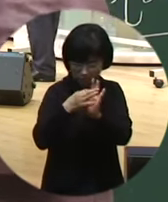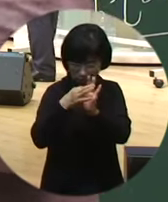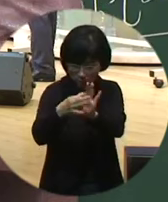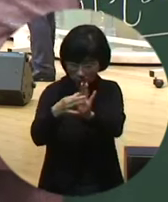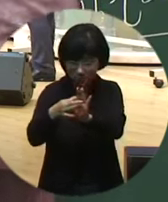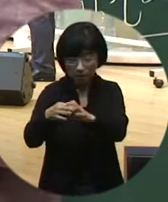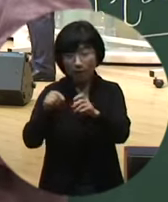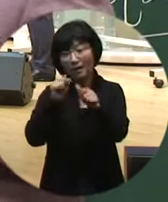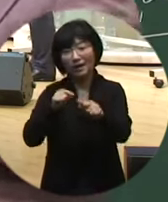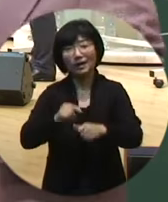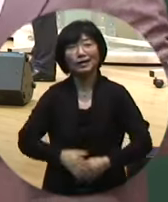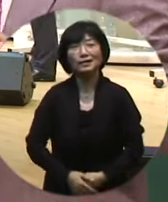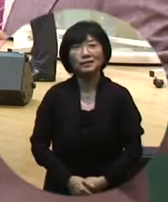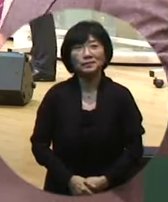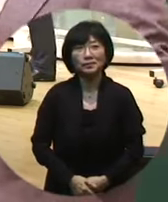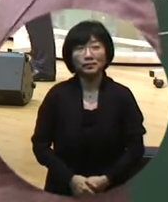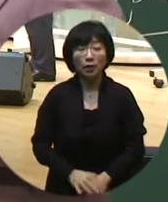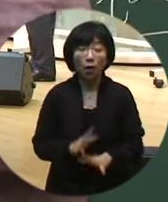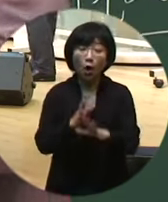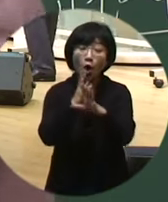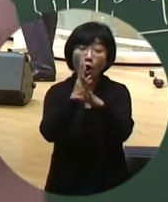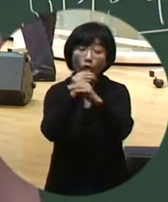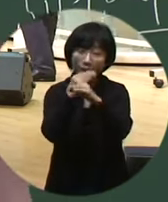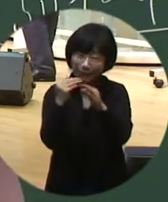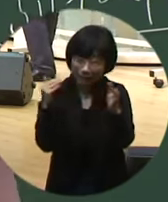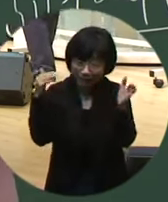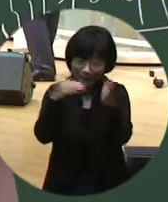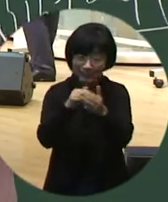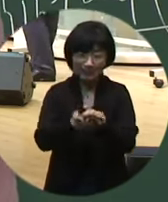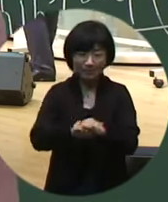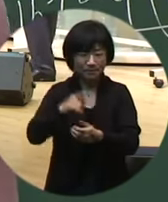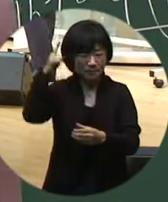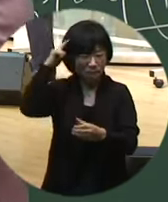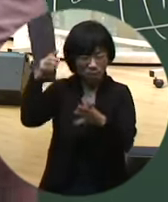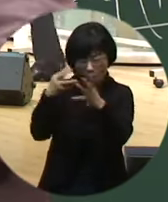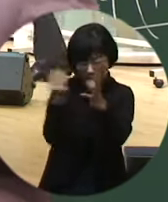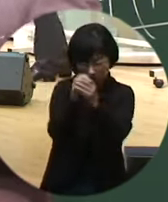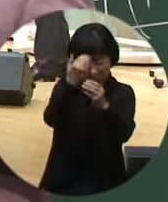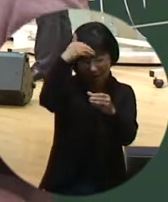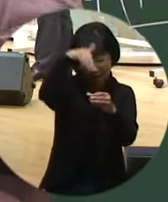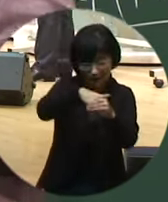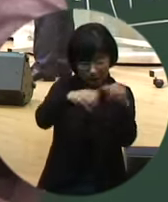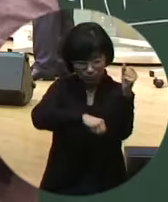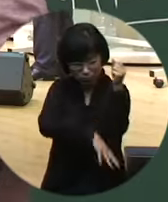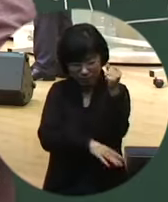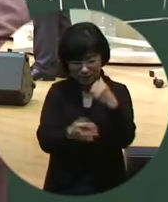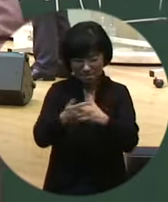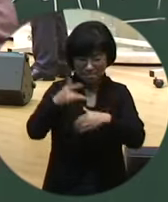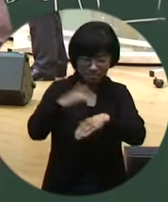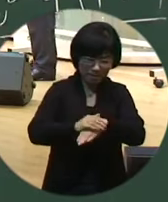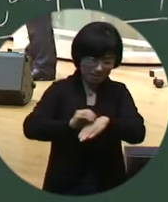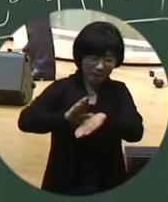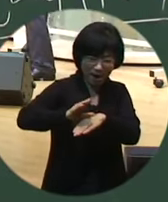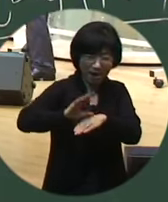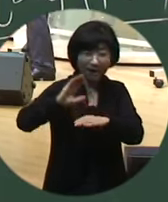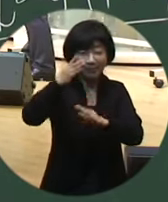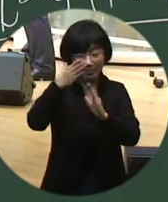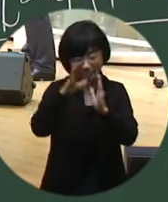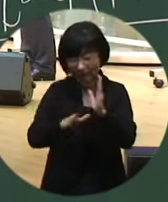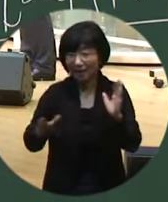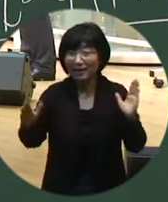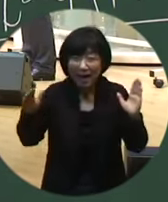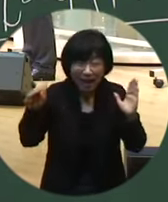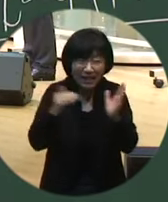heart, and continuation. 언제까지냐? Until when? 각인 뿌리 체질될 때까지. Until this becomes our imprint, our nature, and our roots.